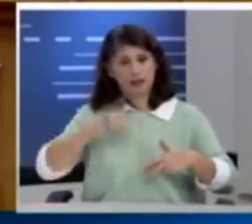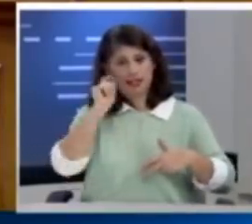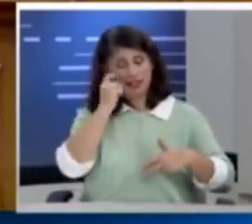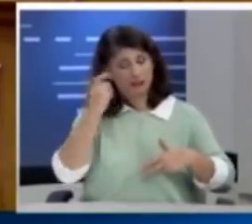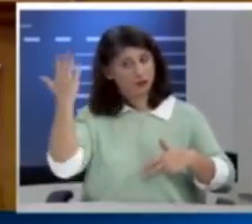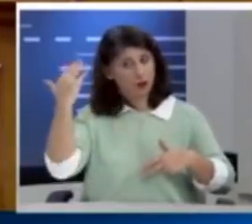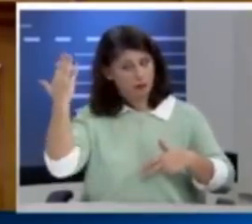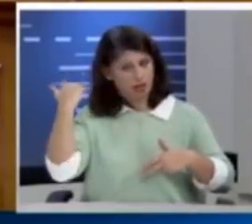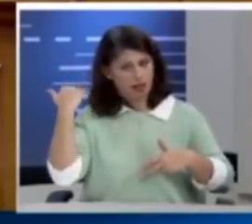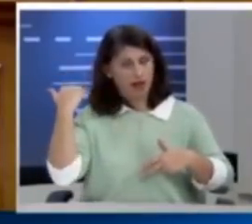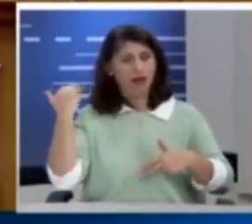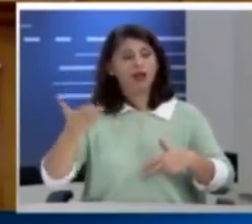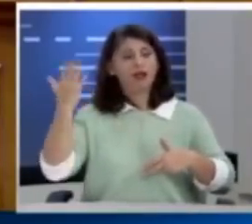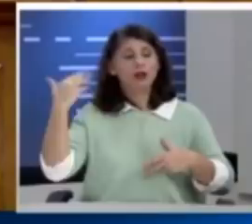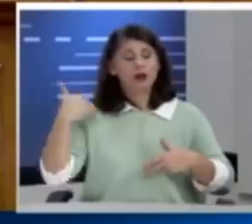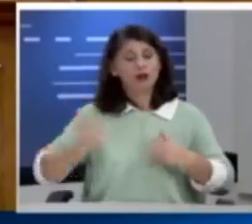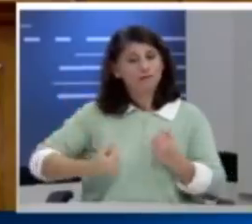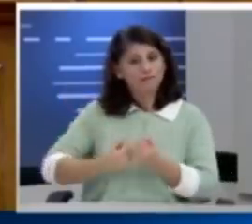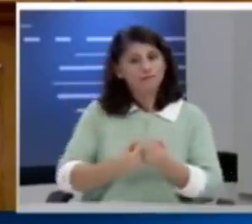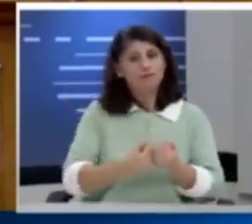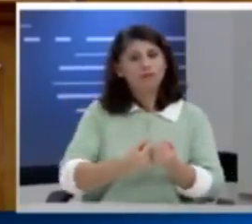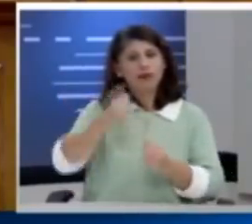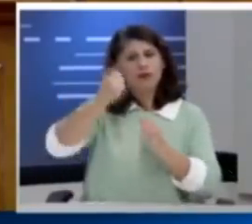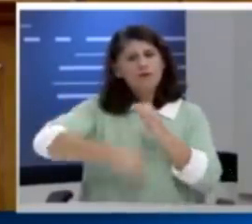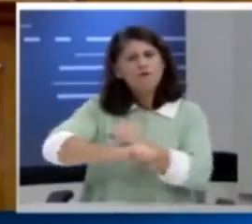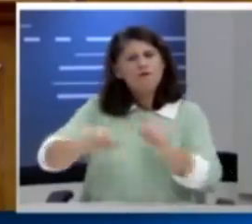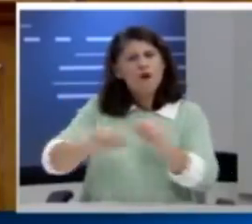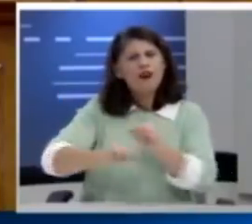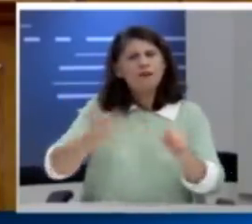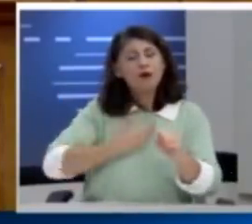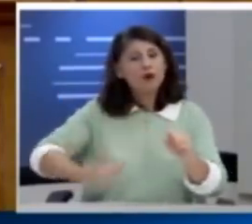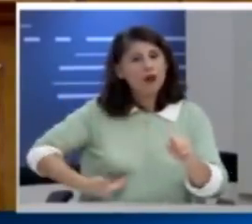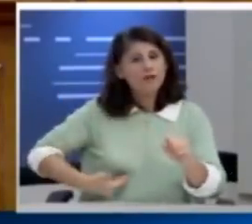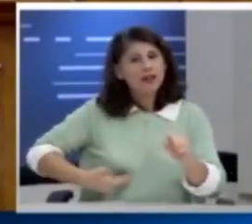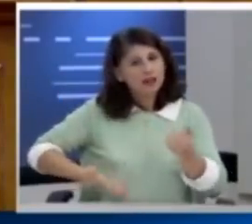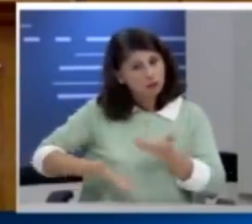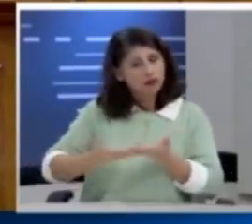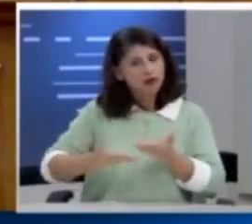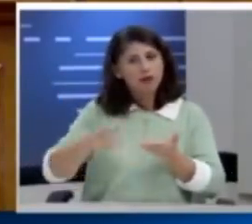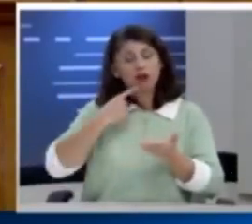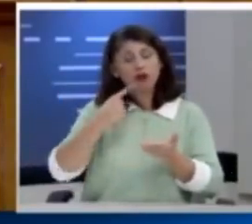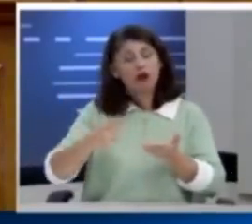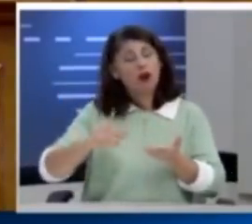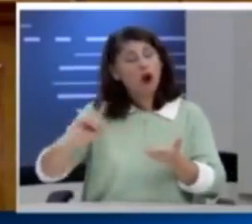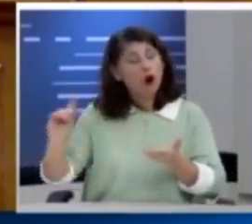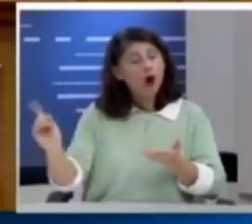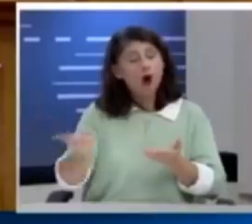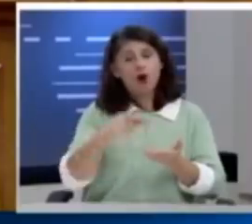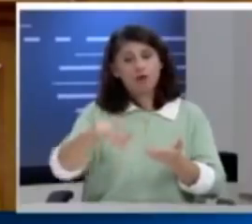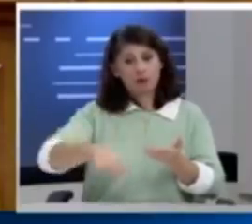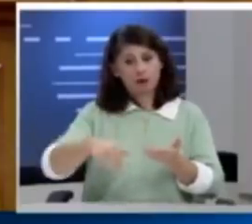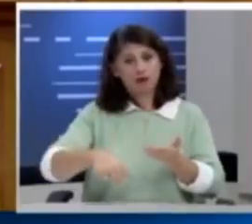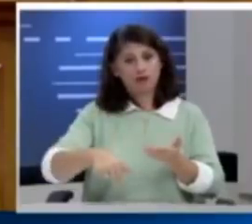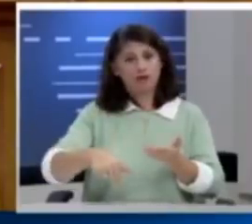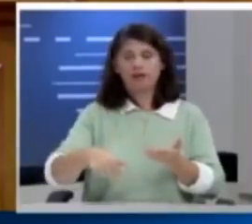Σιμίτη παλιότερα, τότε που συνέδραμε στον βομβαρδισμό της Γιουγκοσλαβίας. Το έλεγαν όλοι αυτοί που